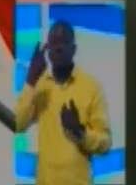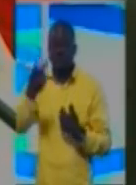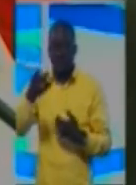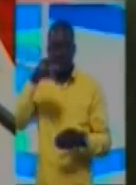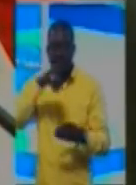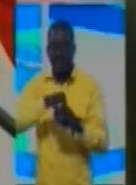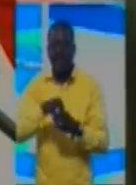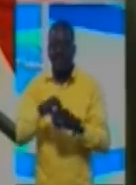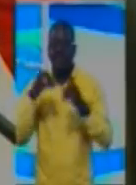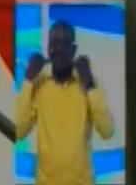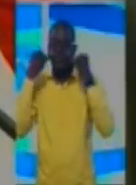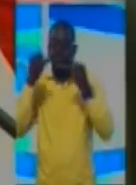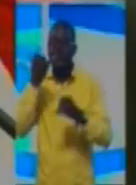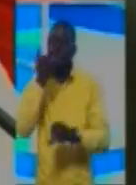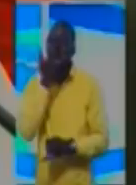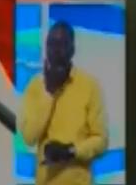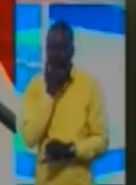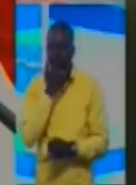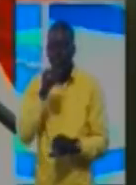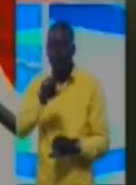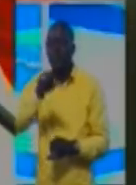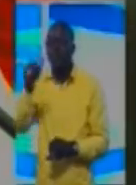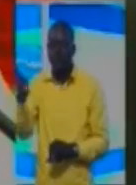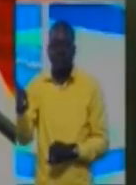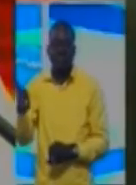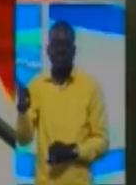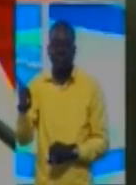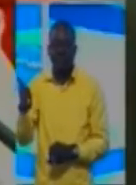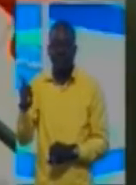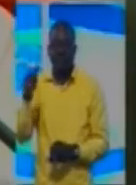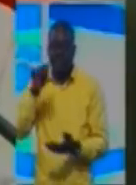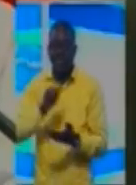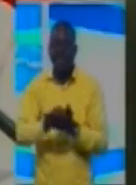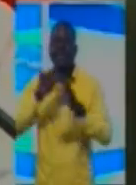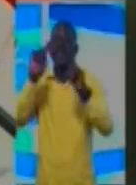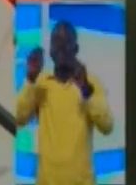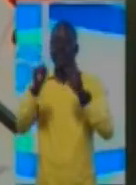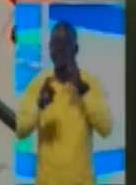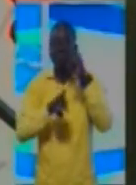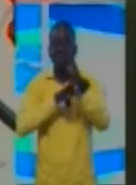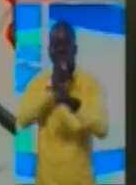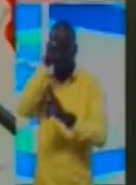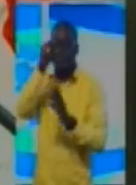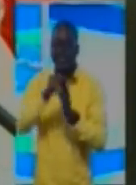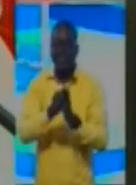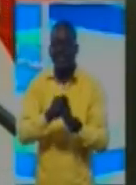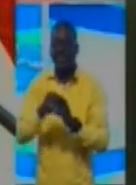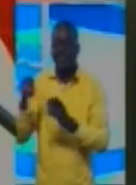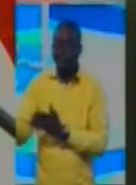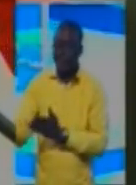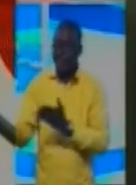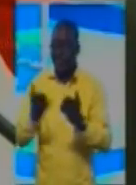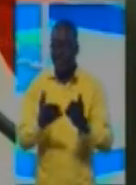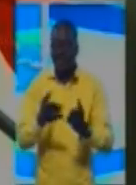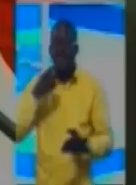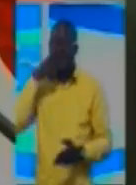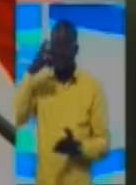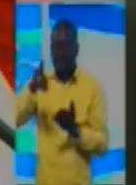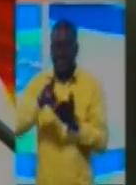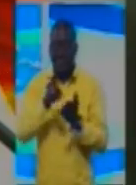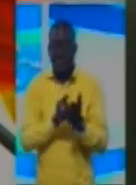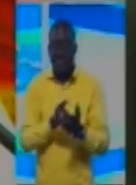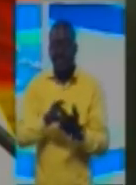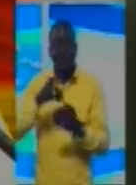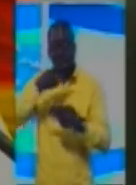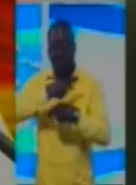la désinformation et de la propagande. Certaines publications sont de nature à porter atteinte à des droits fondamentaux